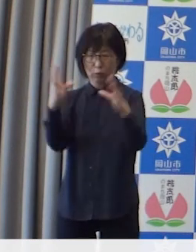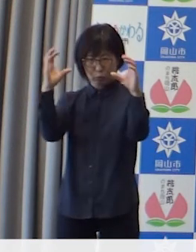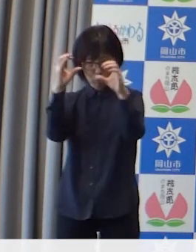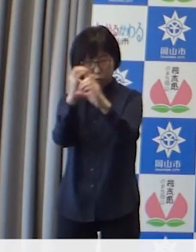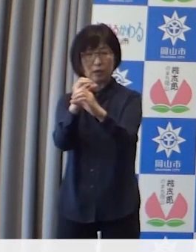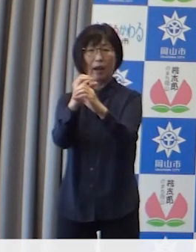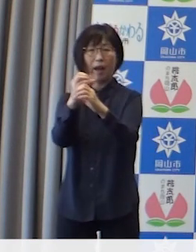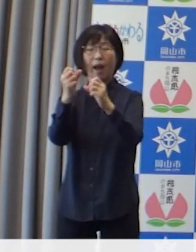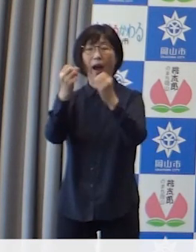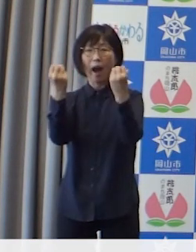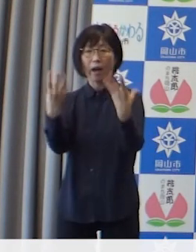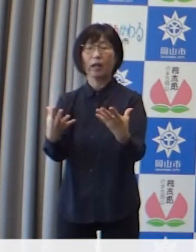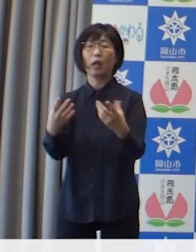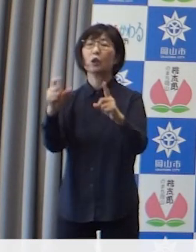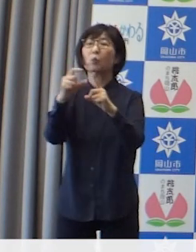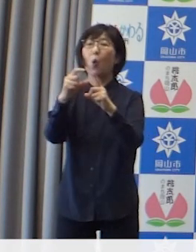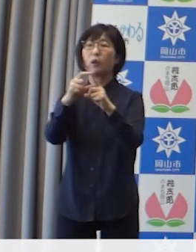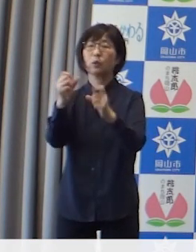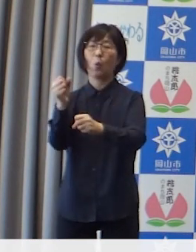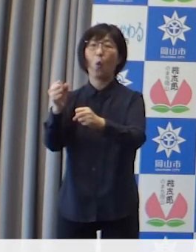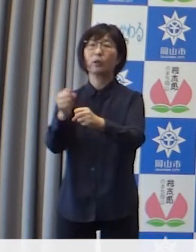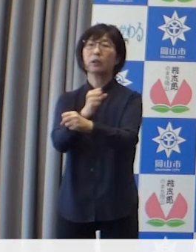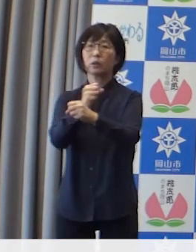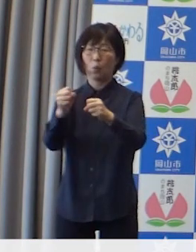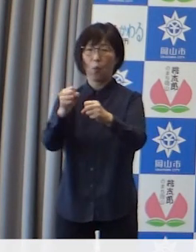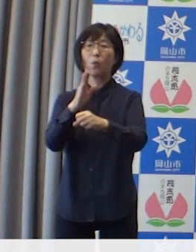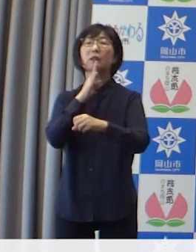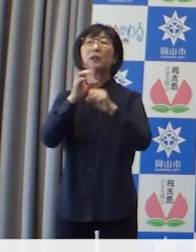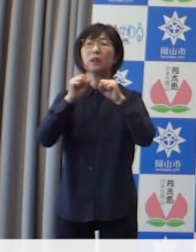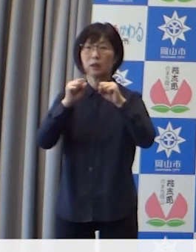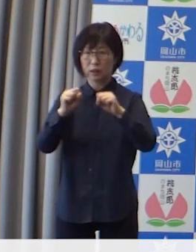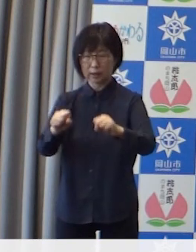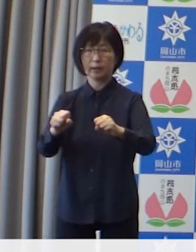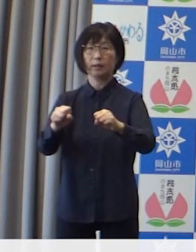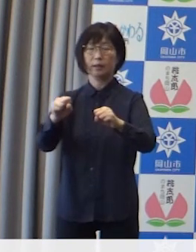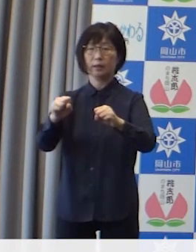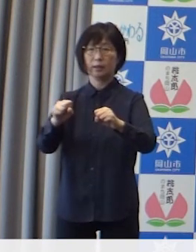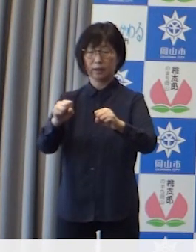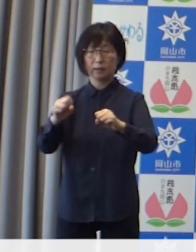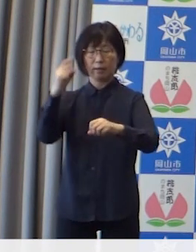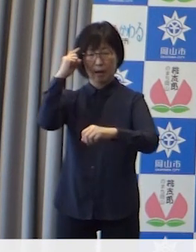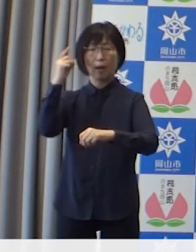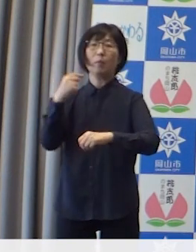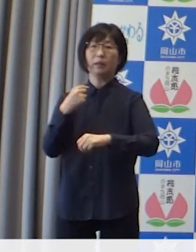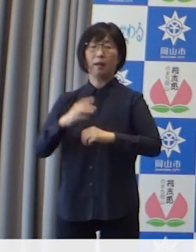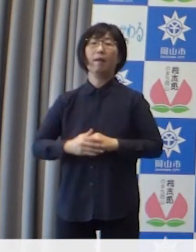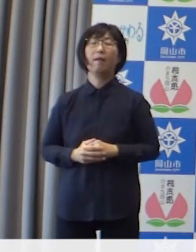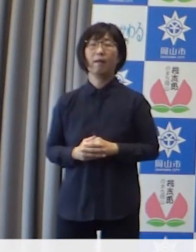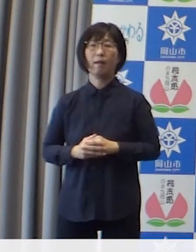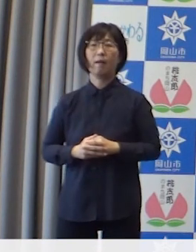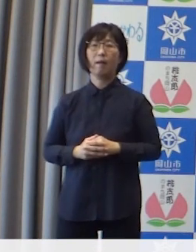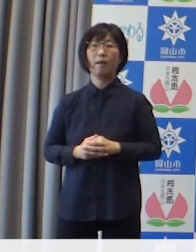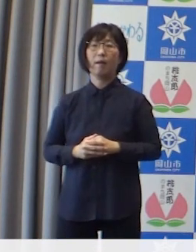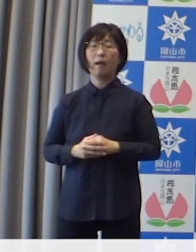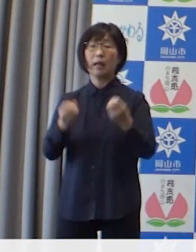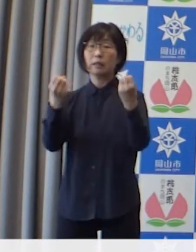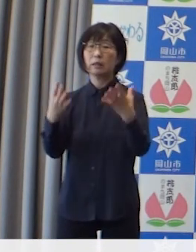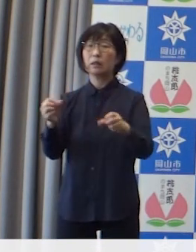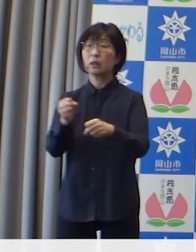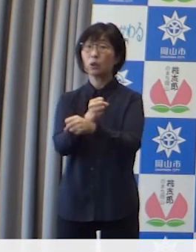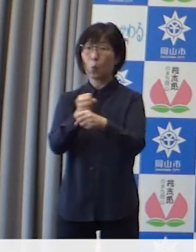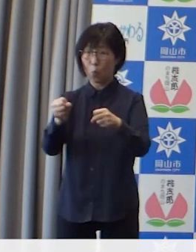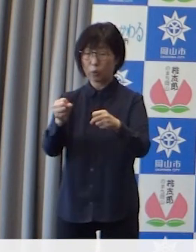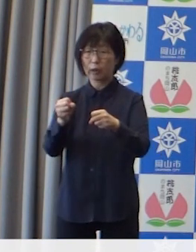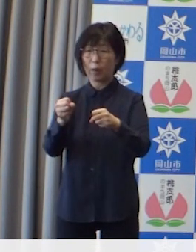ットを当てた新たなポイント事業を実施していこうと考えたところであります。新事業